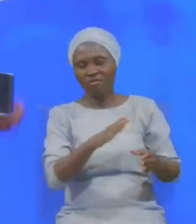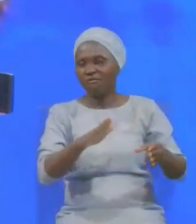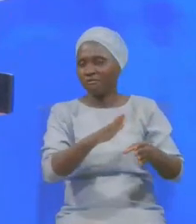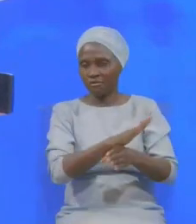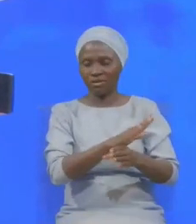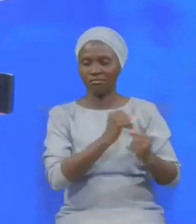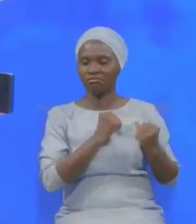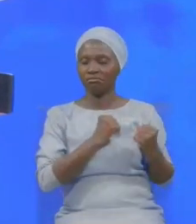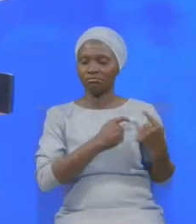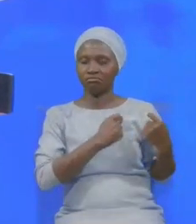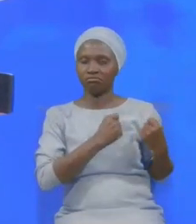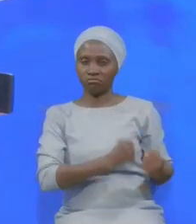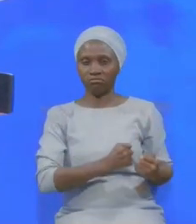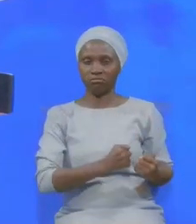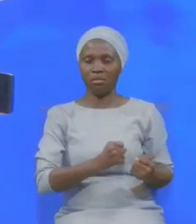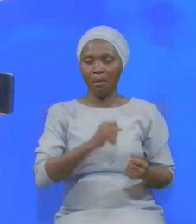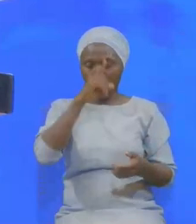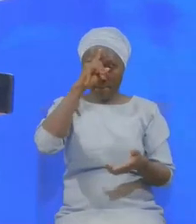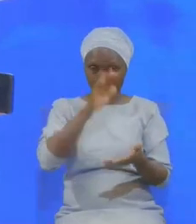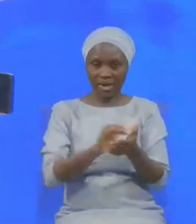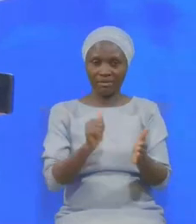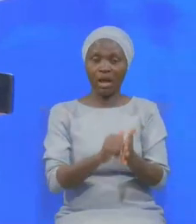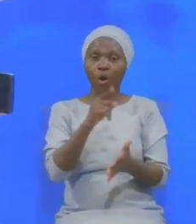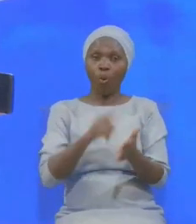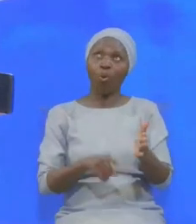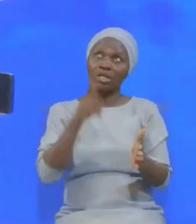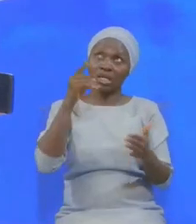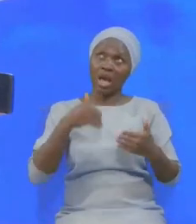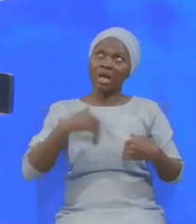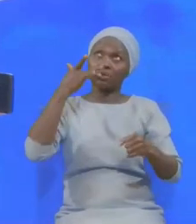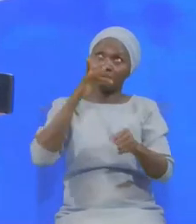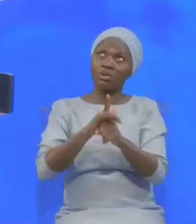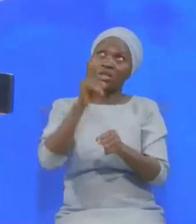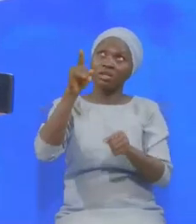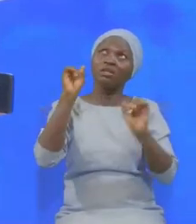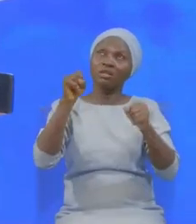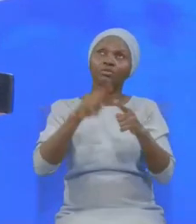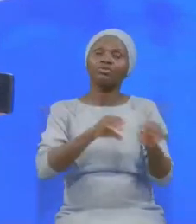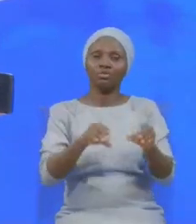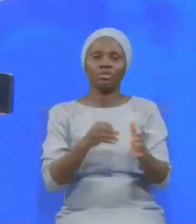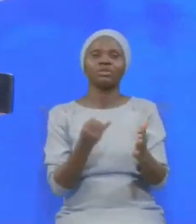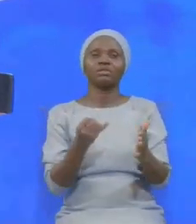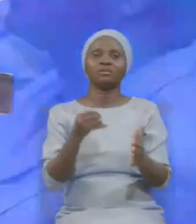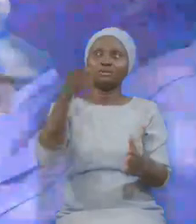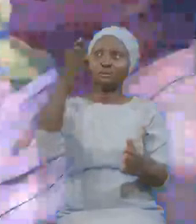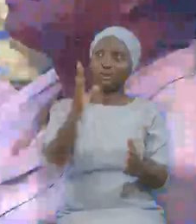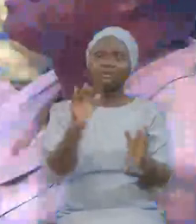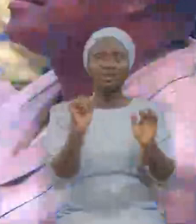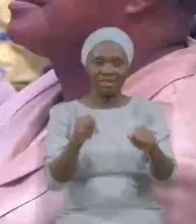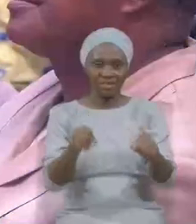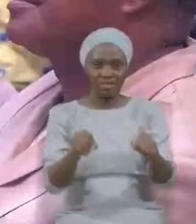ce qu'il promet, il peut aussi l'accomplir. Notre Dieu est capable ce